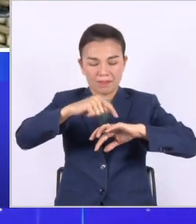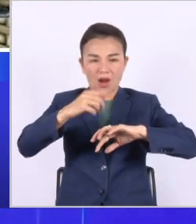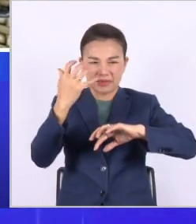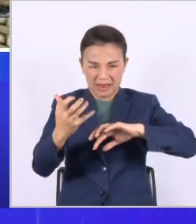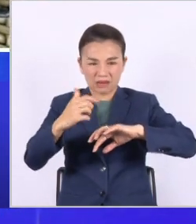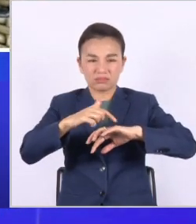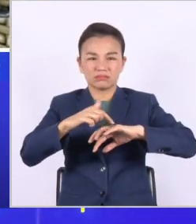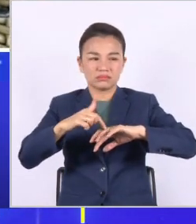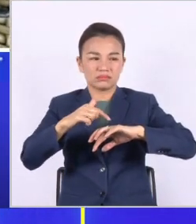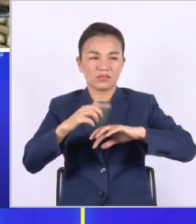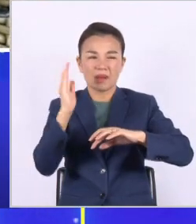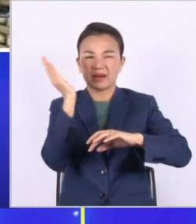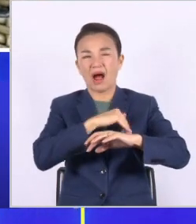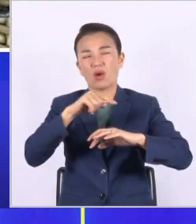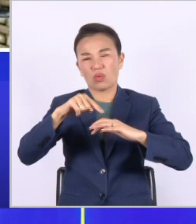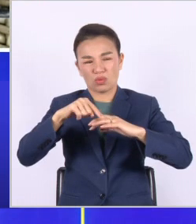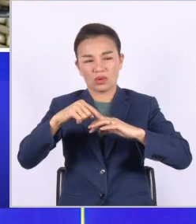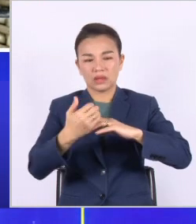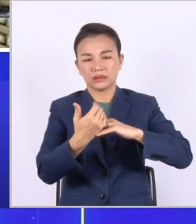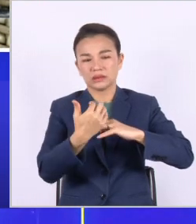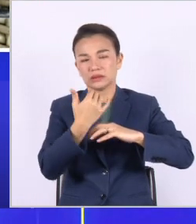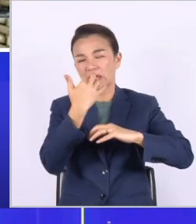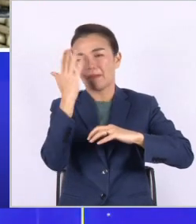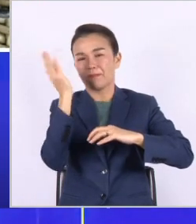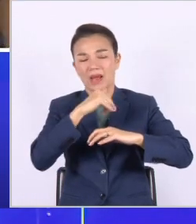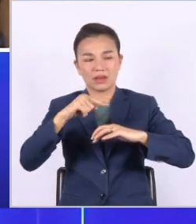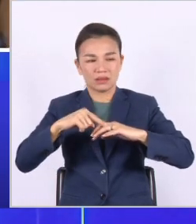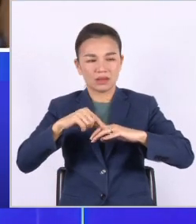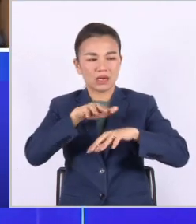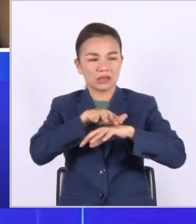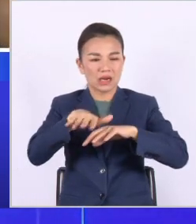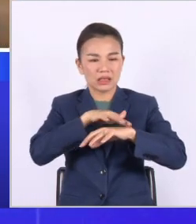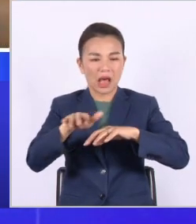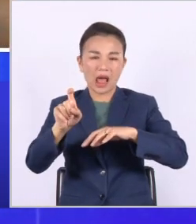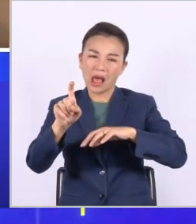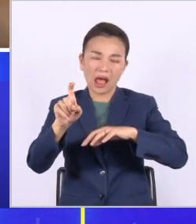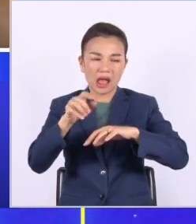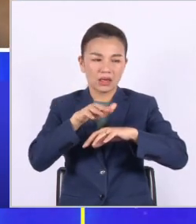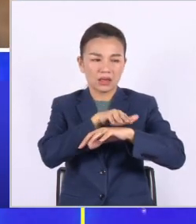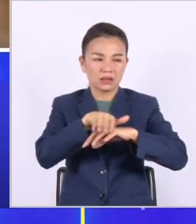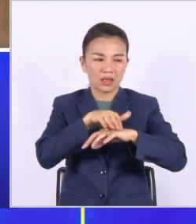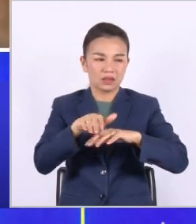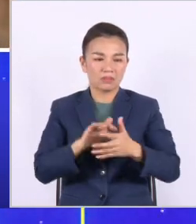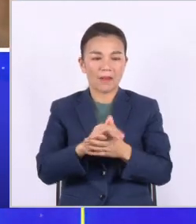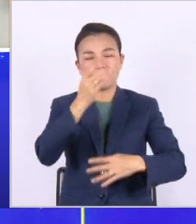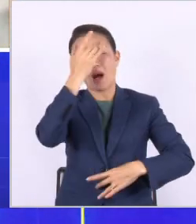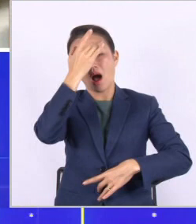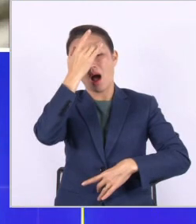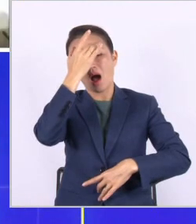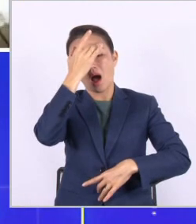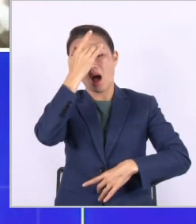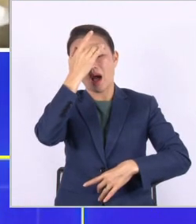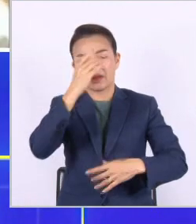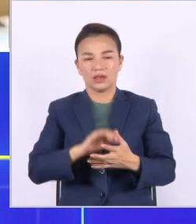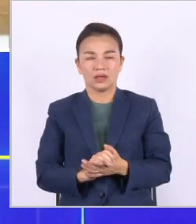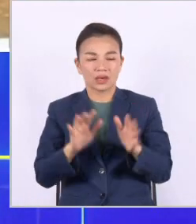ขาบอกเนื้อเน่าอ่ะส่งกลิ่นแล้วอ่ะ เลือดไม่ไหล ใช่แล้วญาติเองเนี่ยก็บอกว่าเขาป่วยคือสติไม่สม